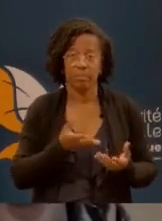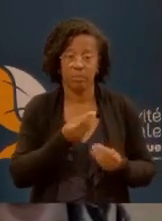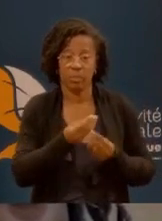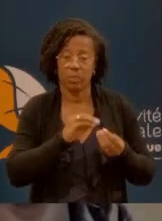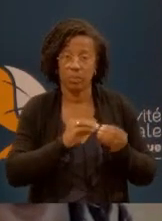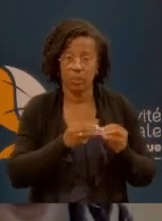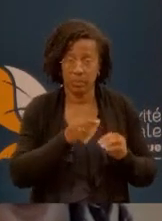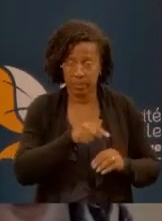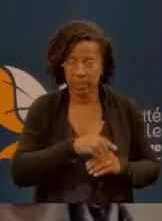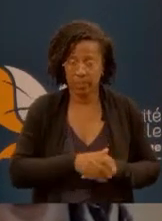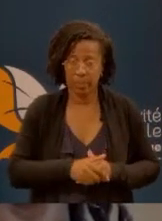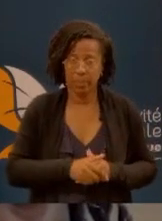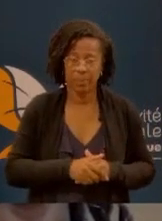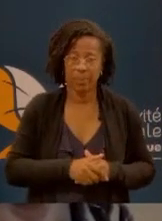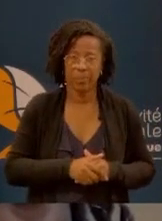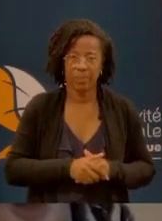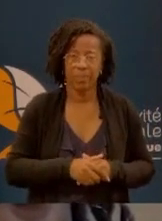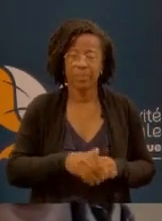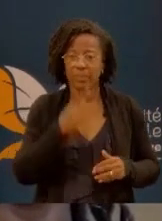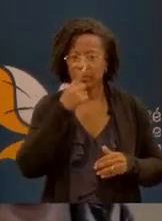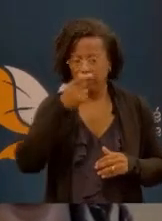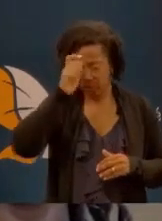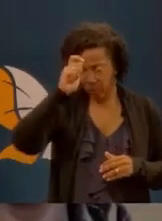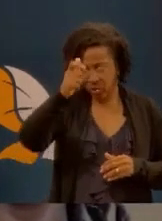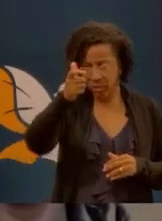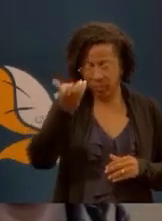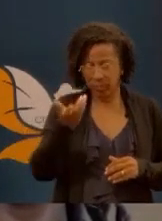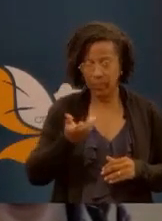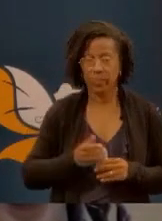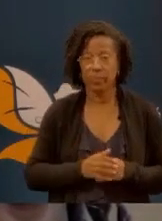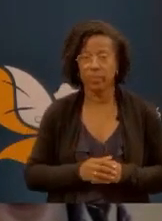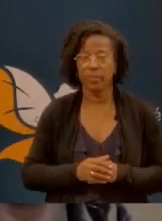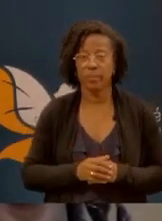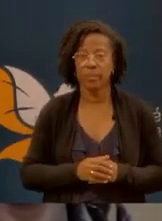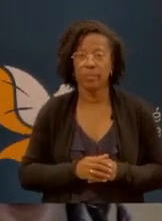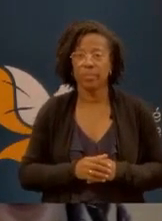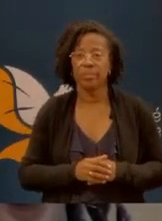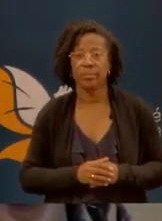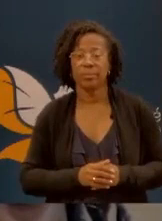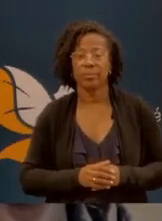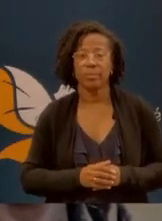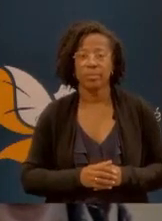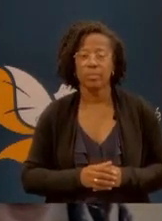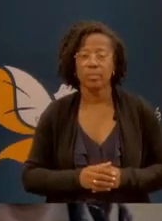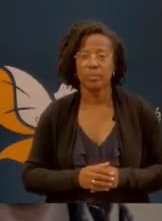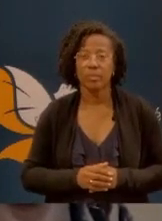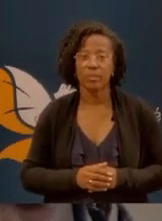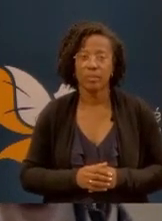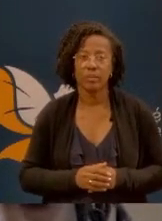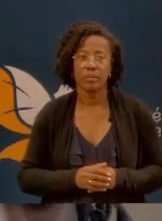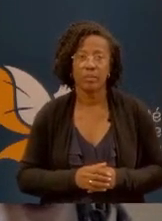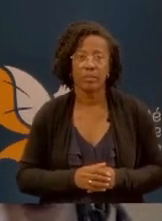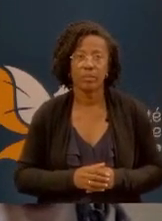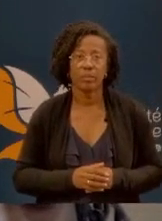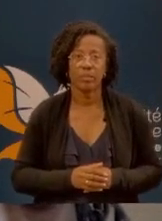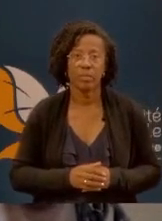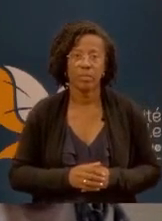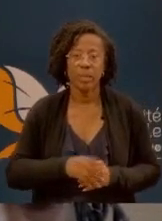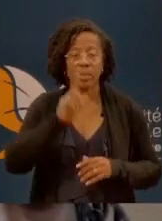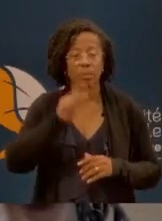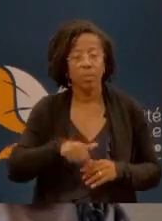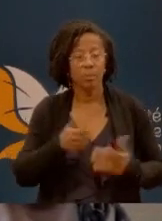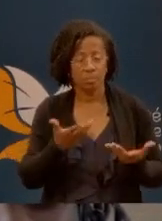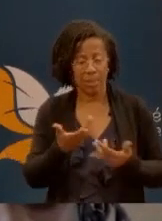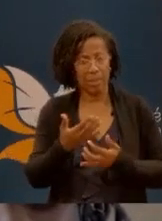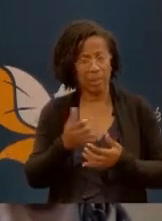Donc, il me paraît logique qu'on puisse arriver à une unité martiniquaise